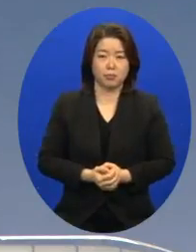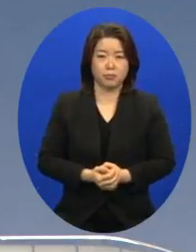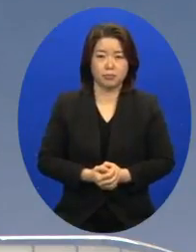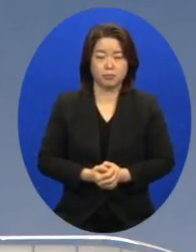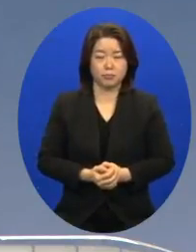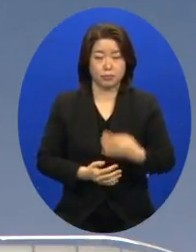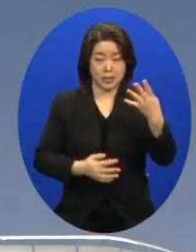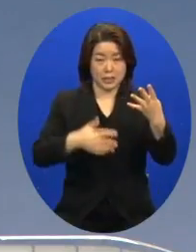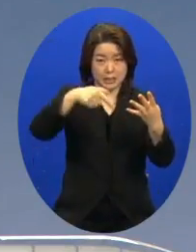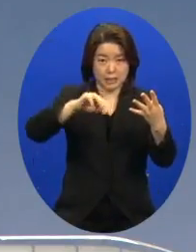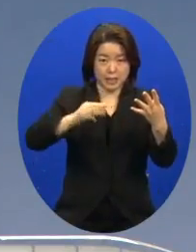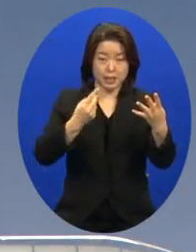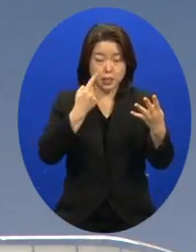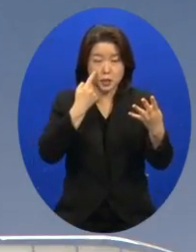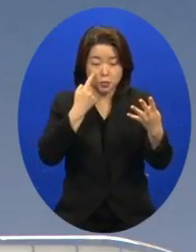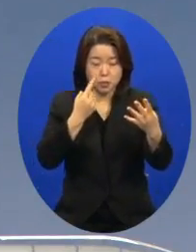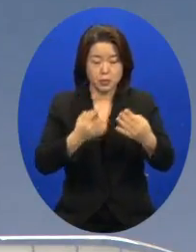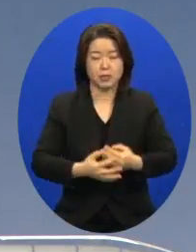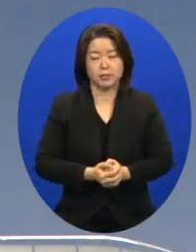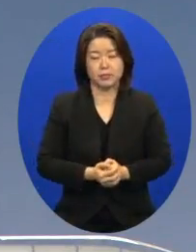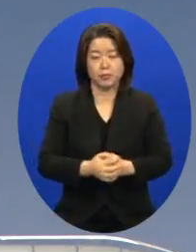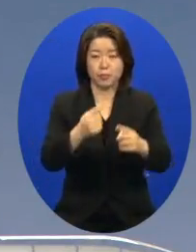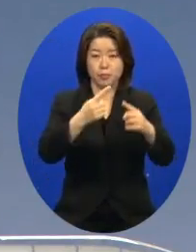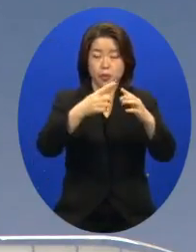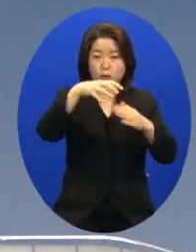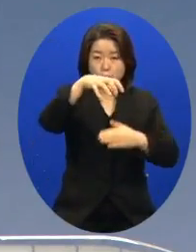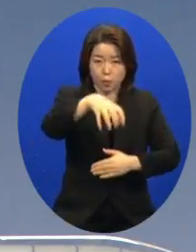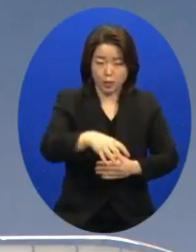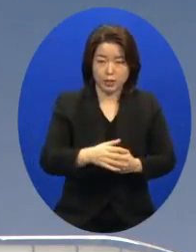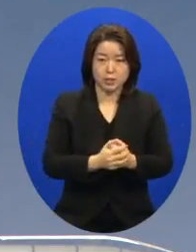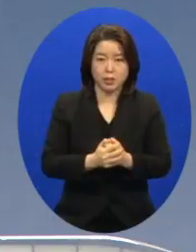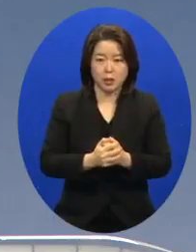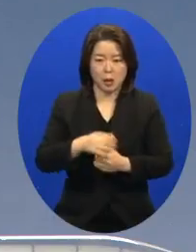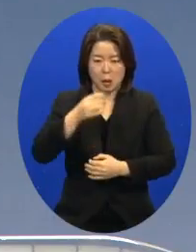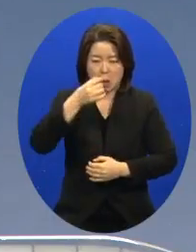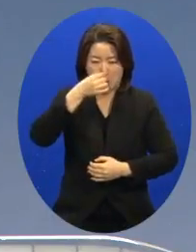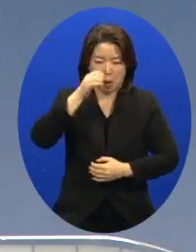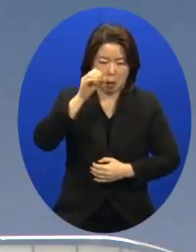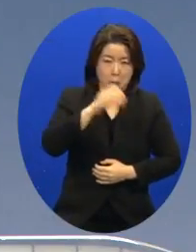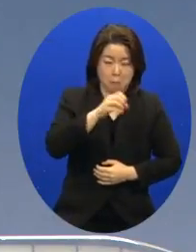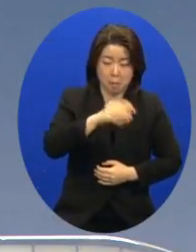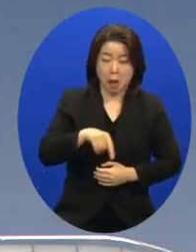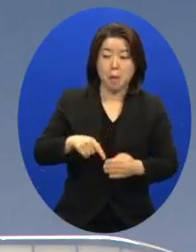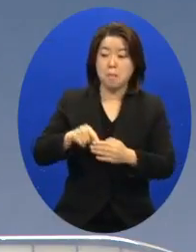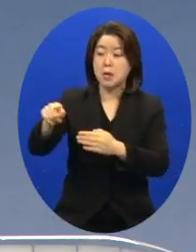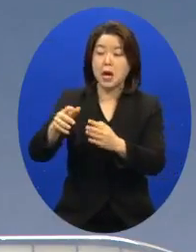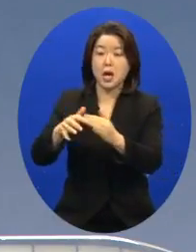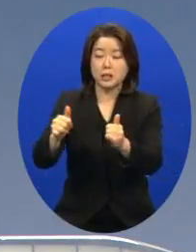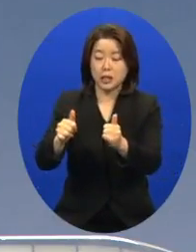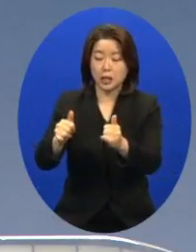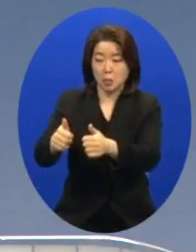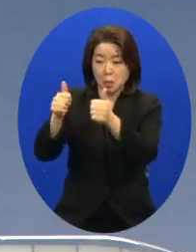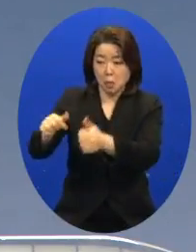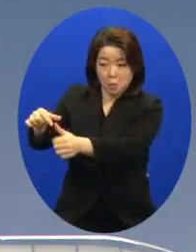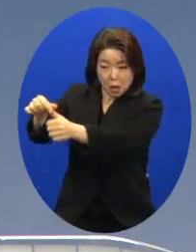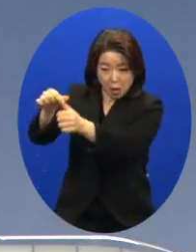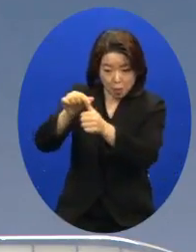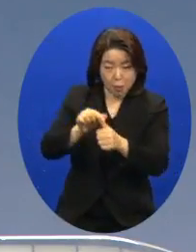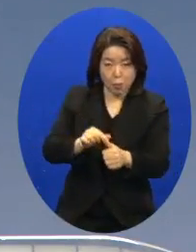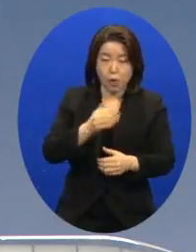4절에 보면 은 교회에서 멸시하는 바깥 사람들을 재판관으로 앉지